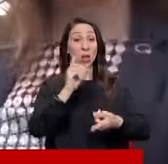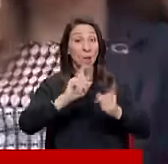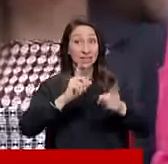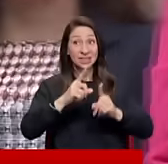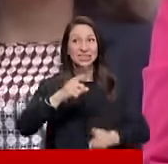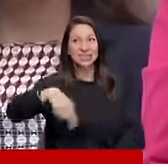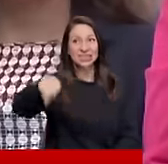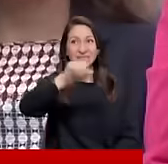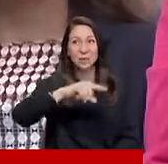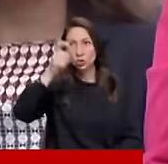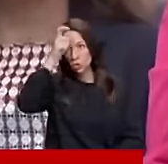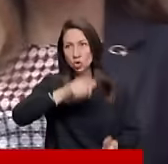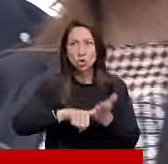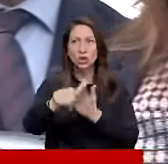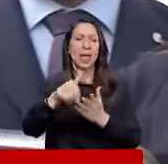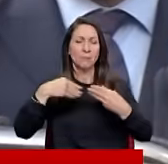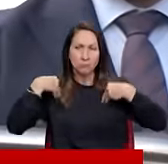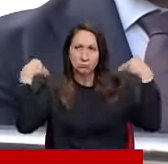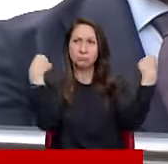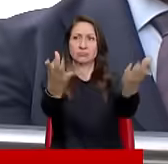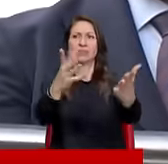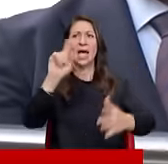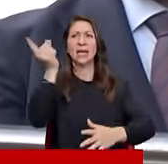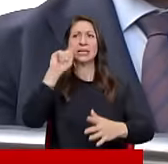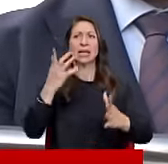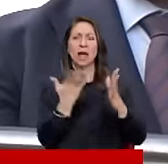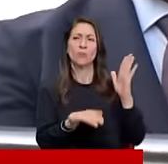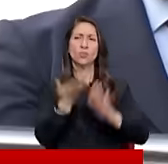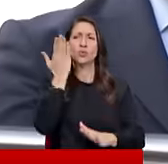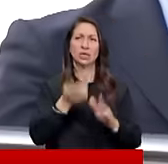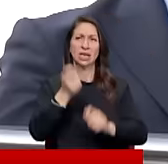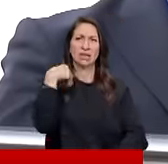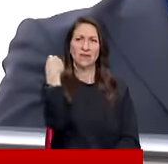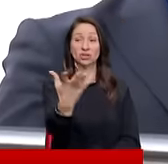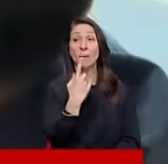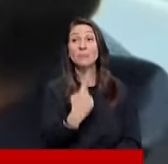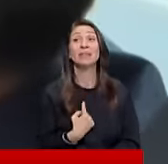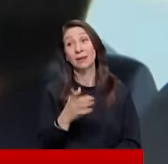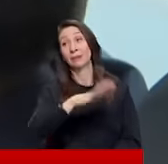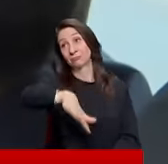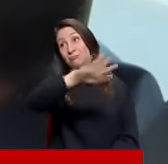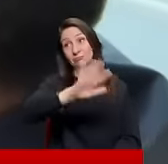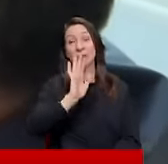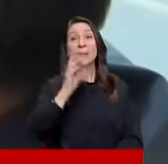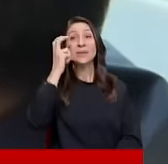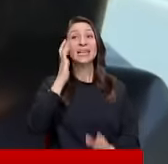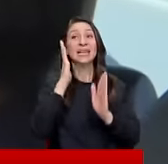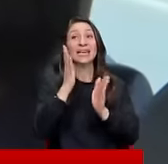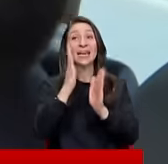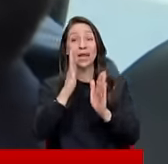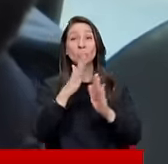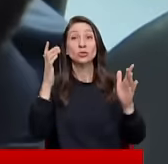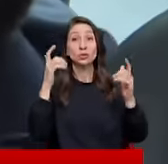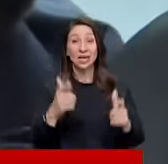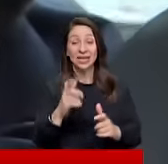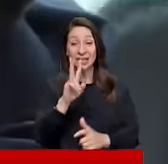yönetirseniz size Türkiye'yi yönetmeniz için de daha büyük kredi vereceğim demiştir. Memleketi Manisa'ya giderken